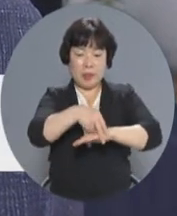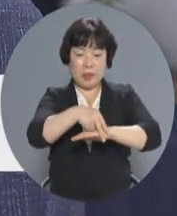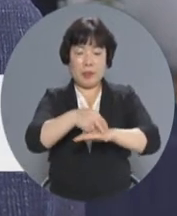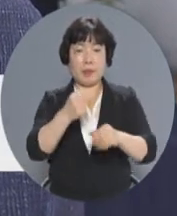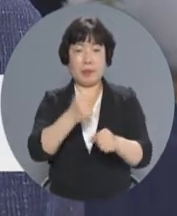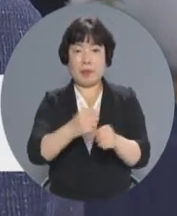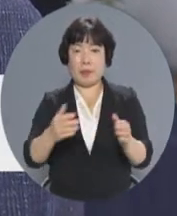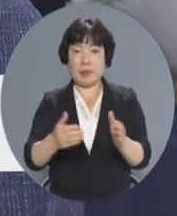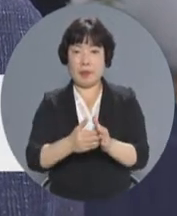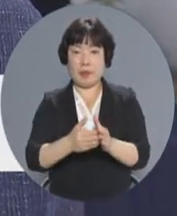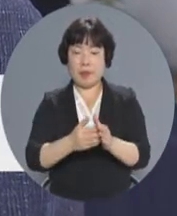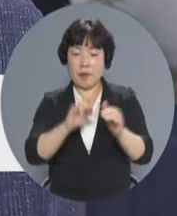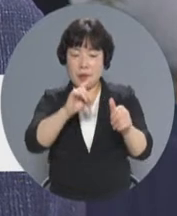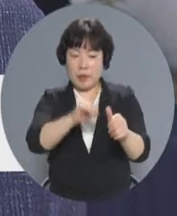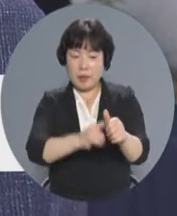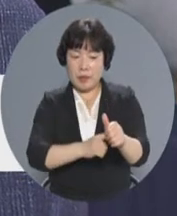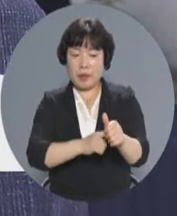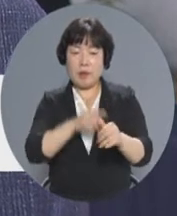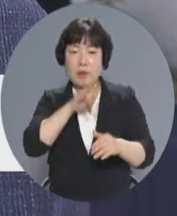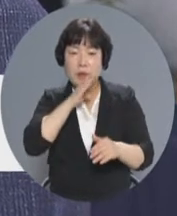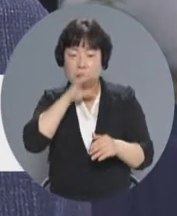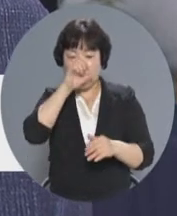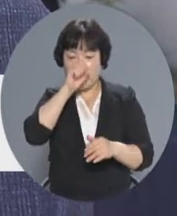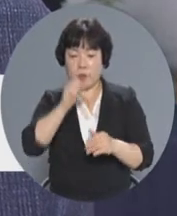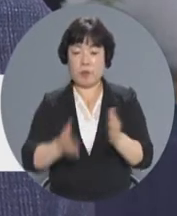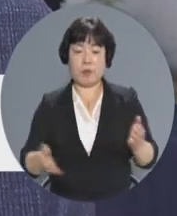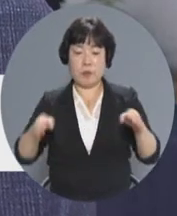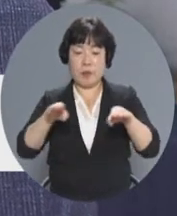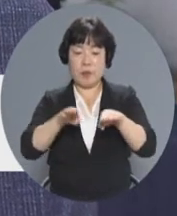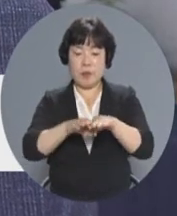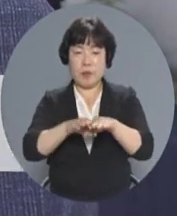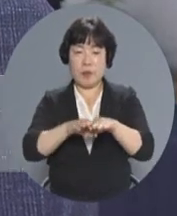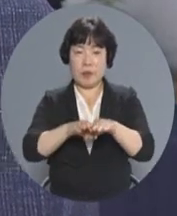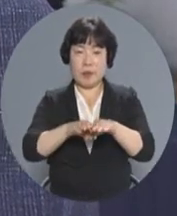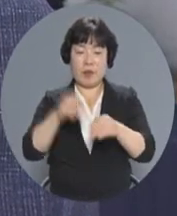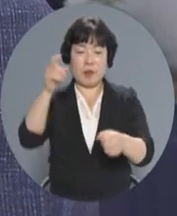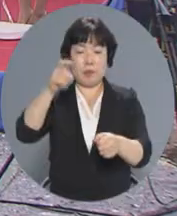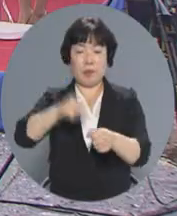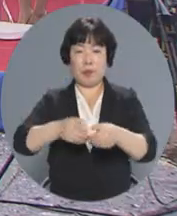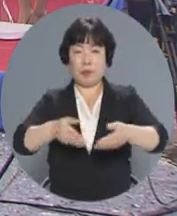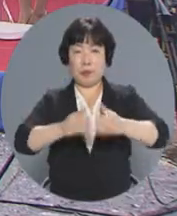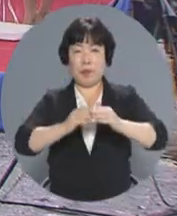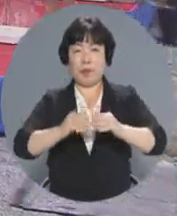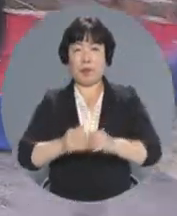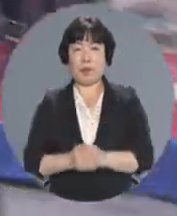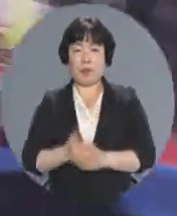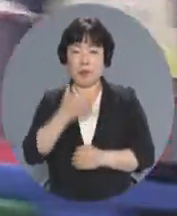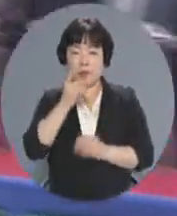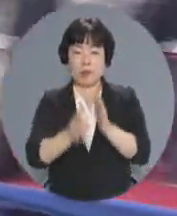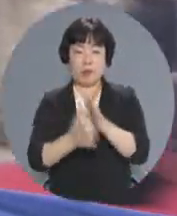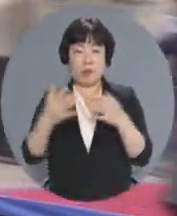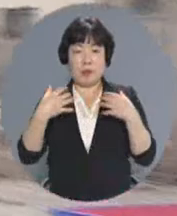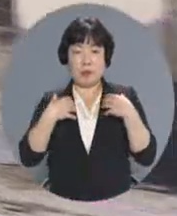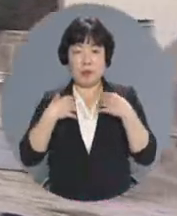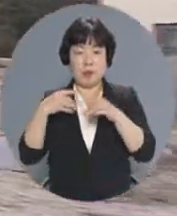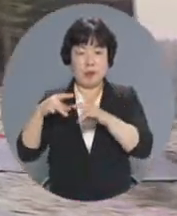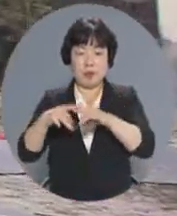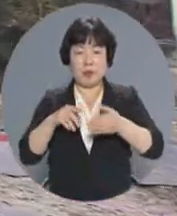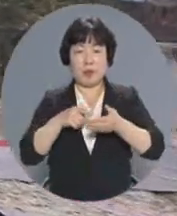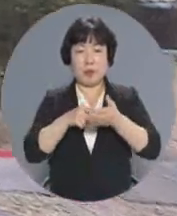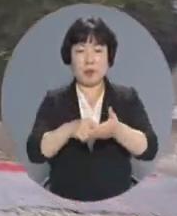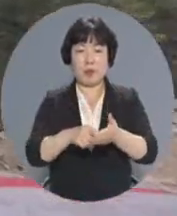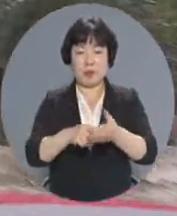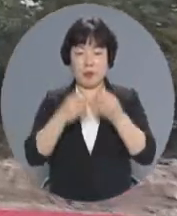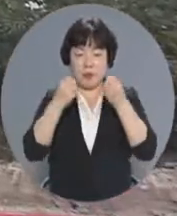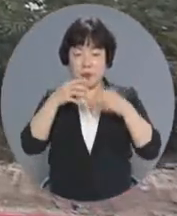수립했습니다. 생태적이고 실용적인 청사, 시민에게 열린 청사를 목표로. 한편 순천시가 한전에 신청한